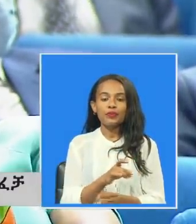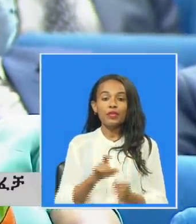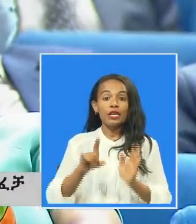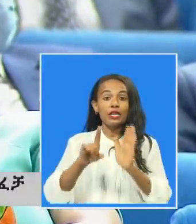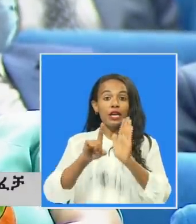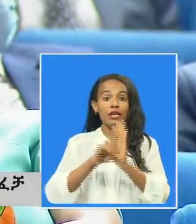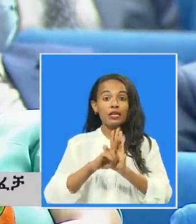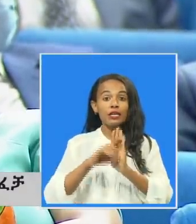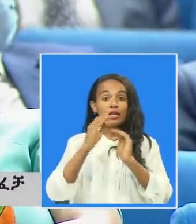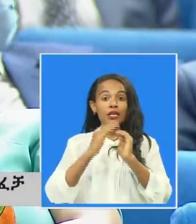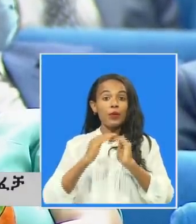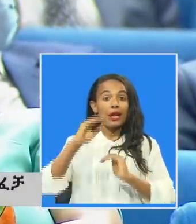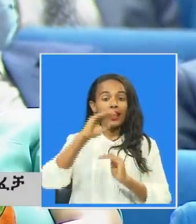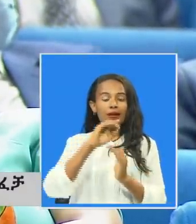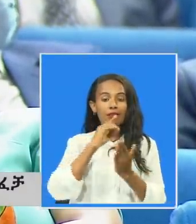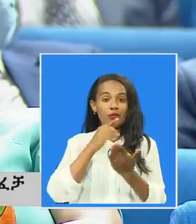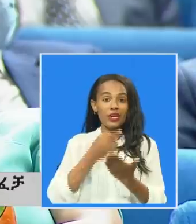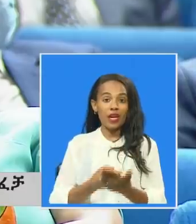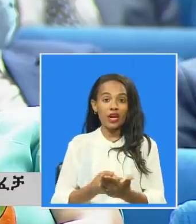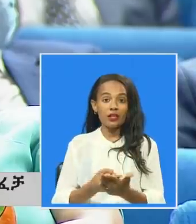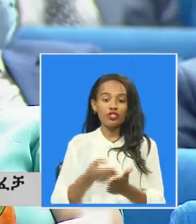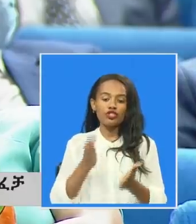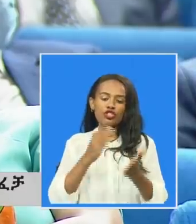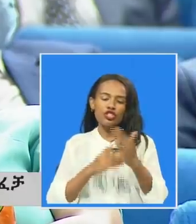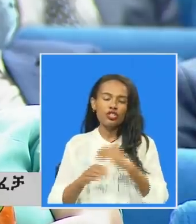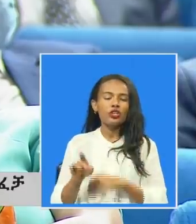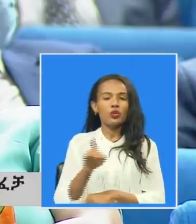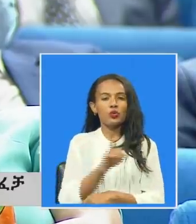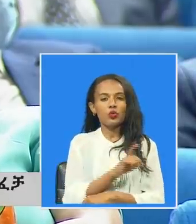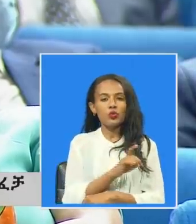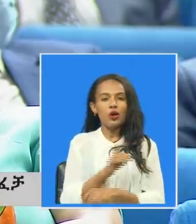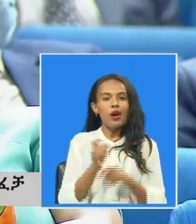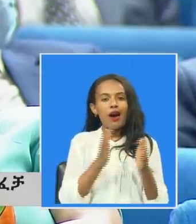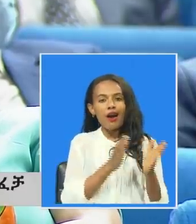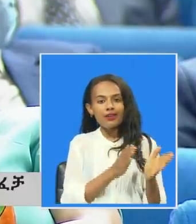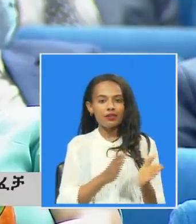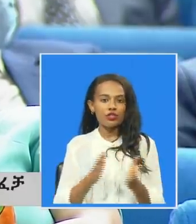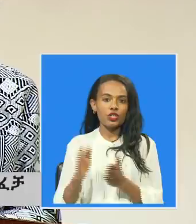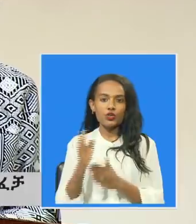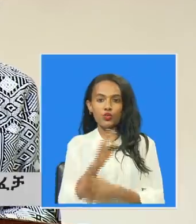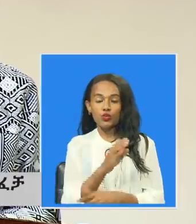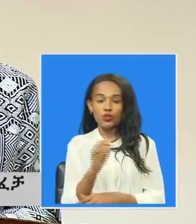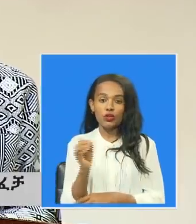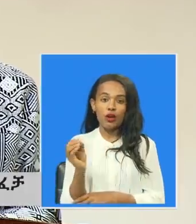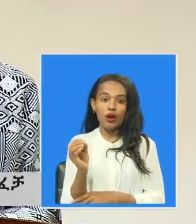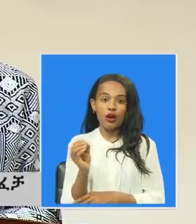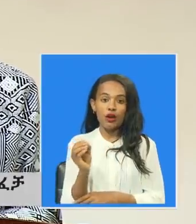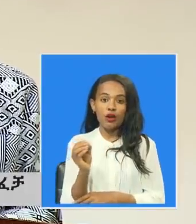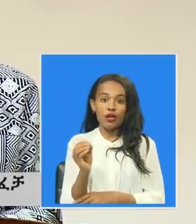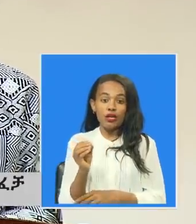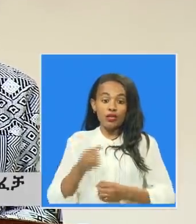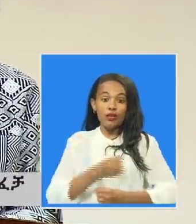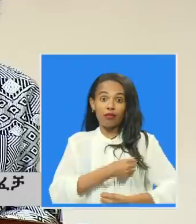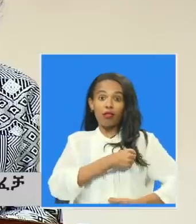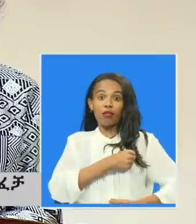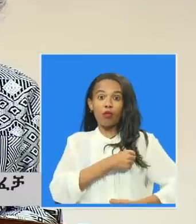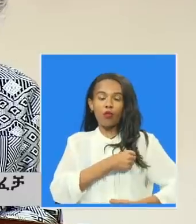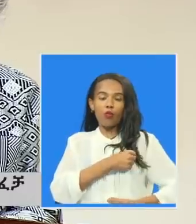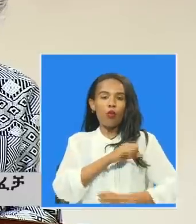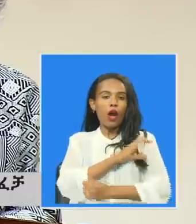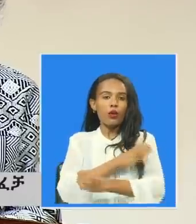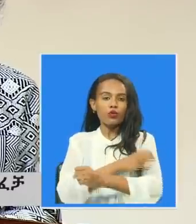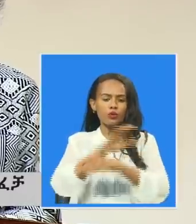ለህግ የበላይነት መረጋገጥ ተግዳሮት የሆኑ አደረጃጀቶችና የታጠቁ ኃይሎች